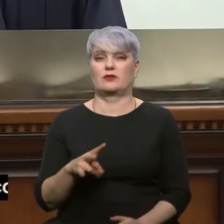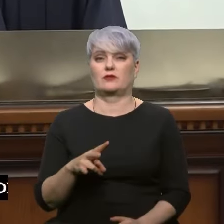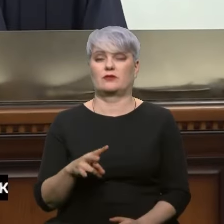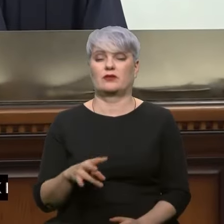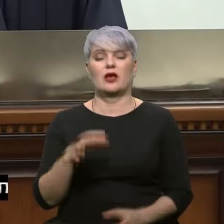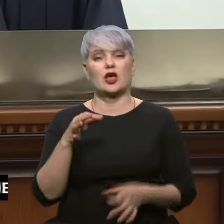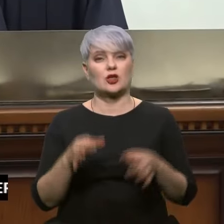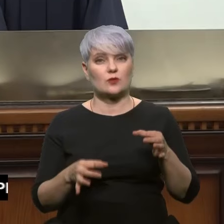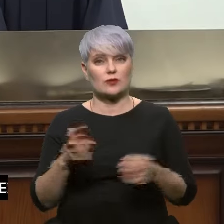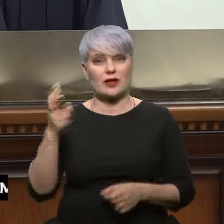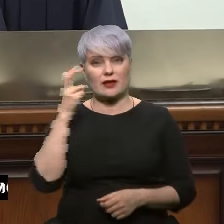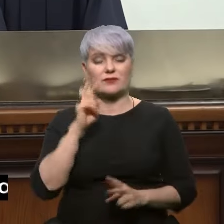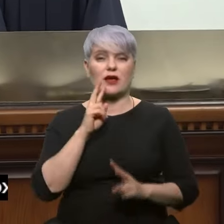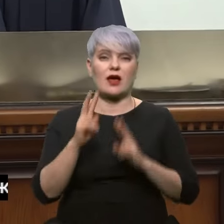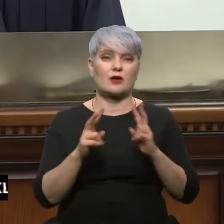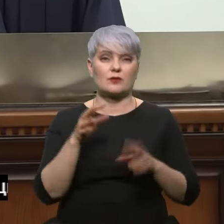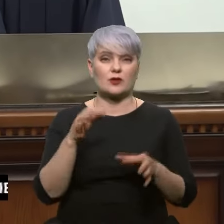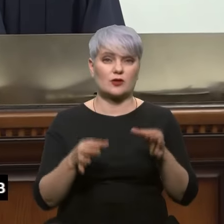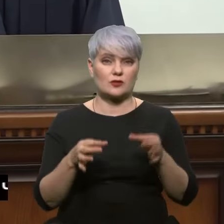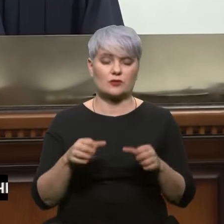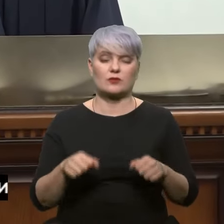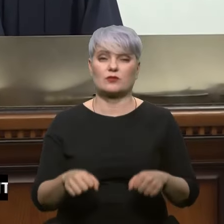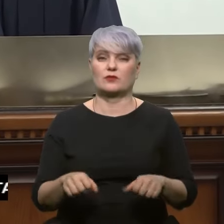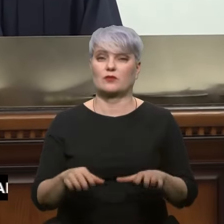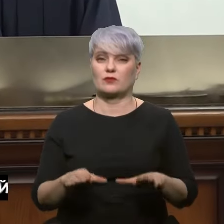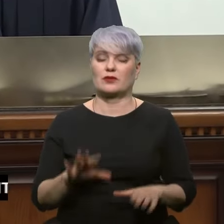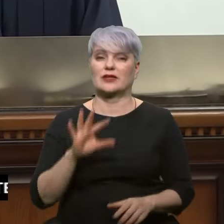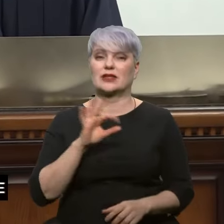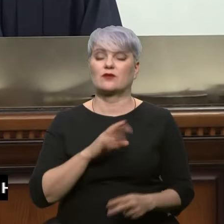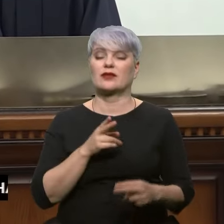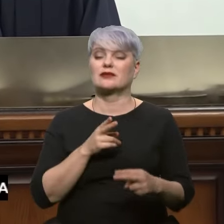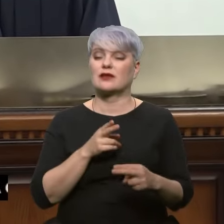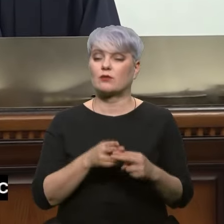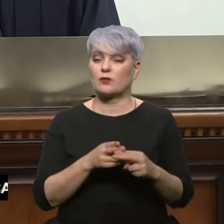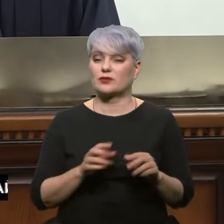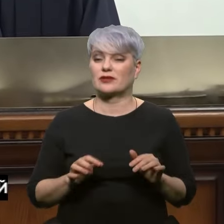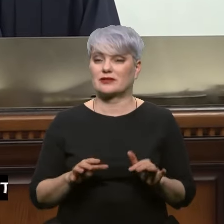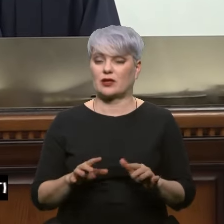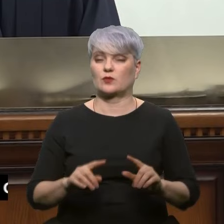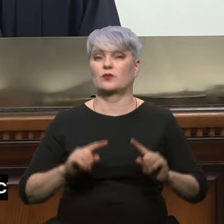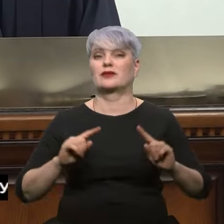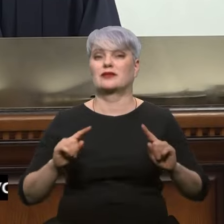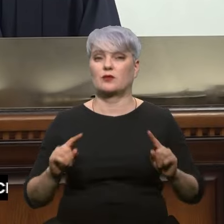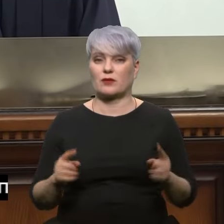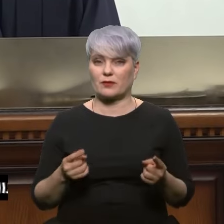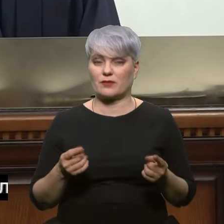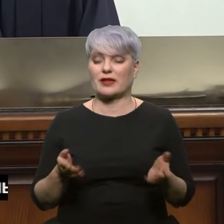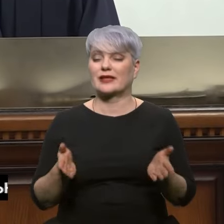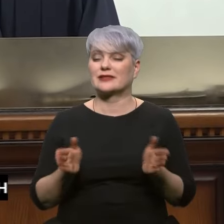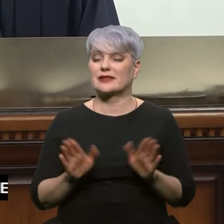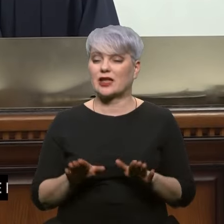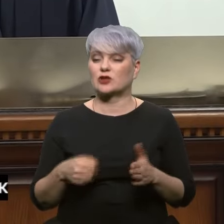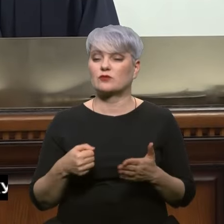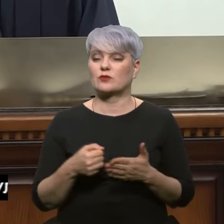Суддя Київського апеляційного суду постановив нову ухвалу. Застосування запобіжного заходу у вигляді тримання під вартою залишив